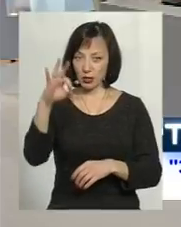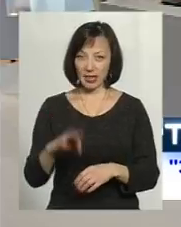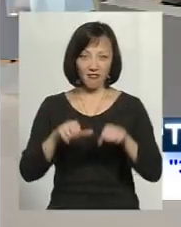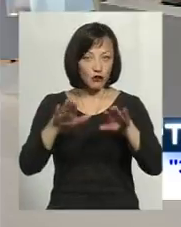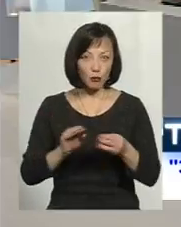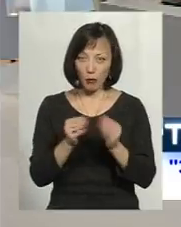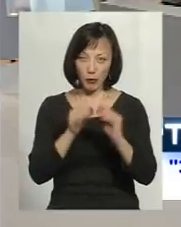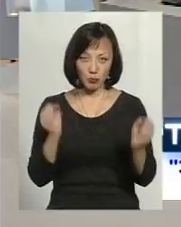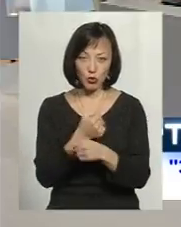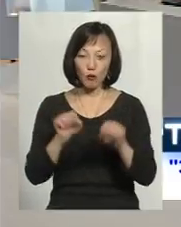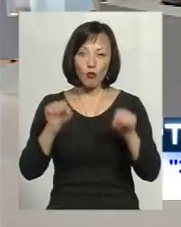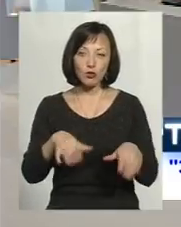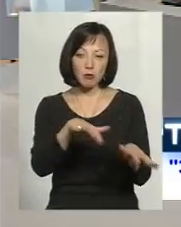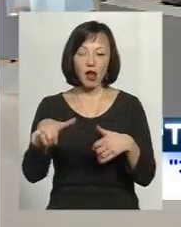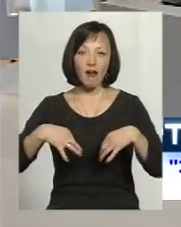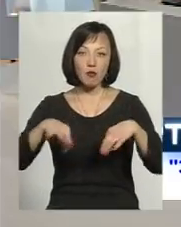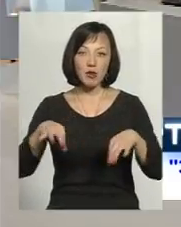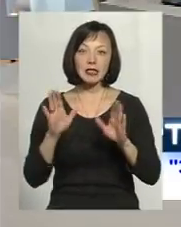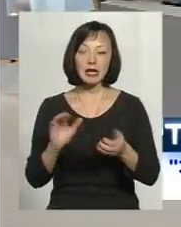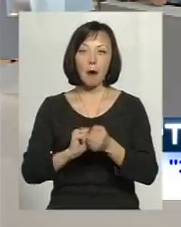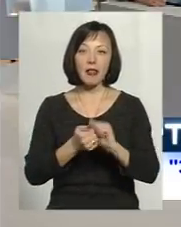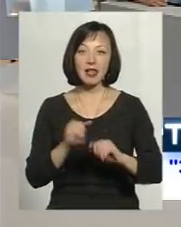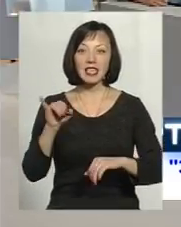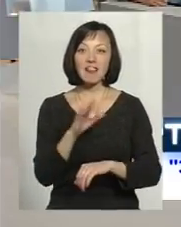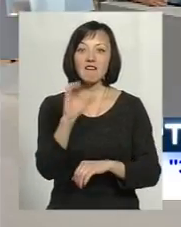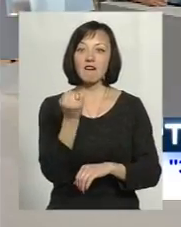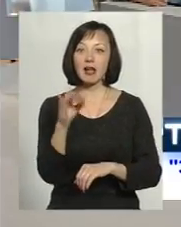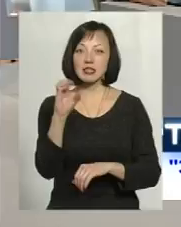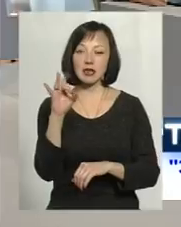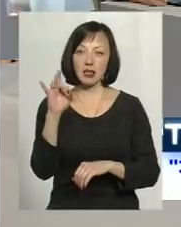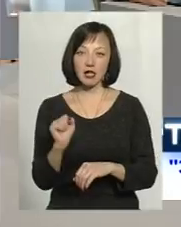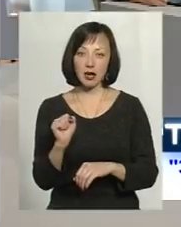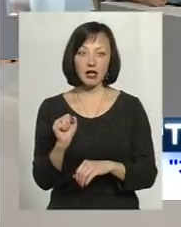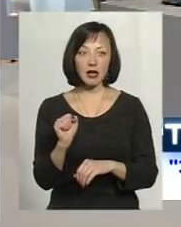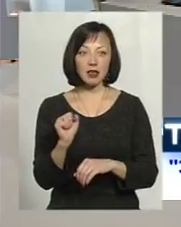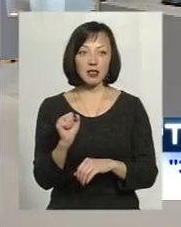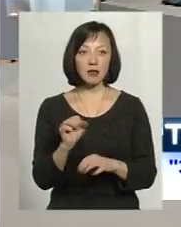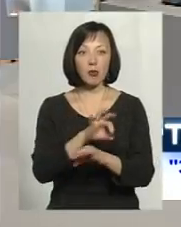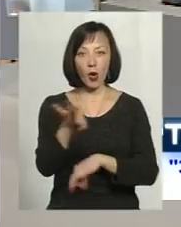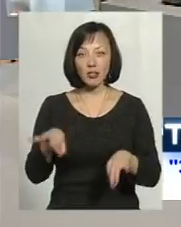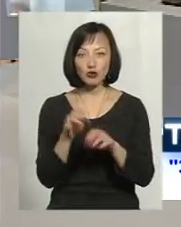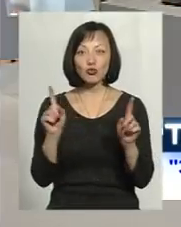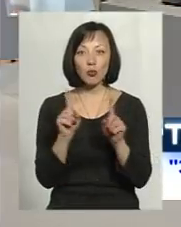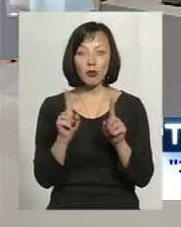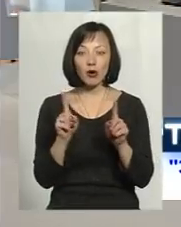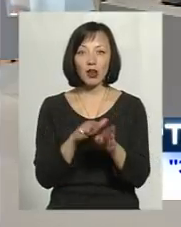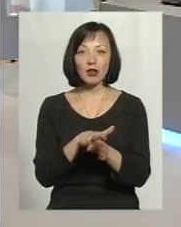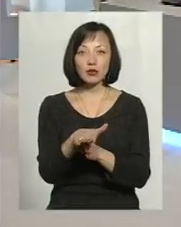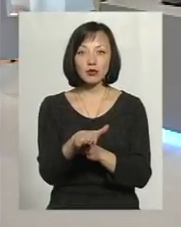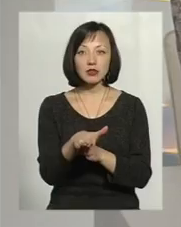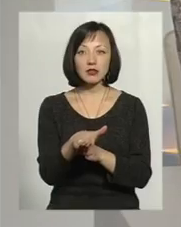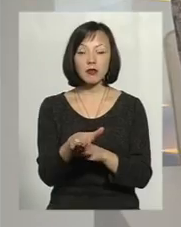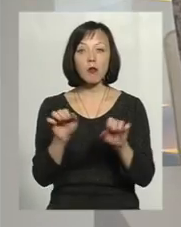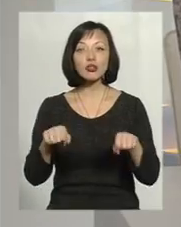вони фактично зможуть забрати автомобілі тільки з Кам'янецької і з Вайсера. А в нас залишається і Проскурівського щоб підпілля. Реалізувати,